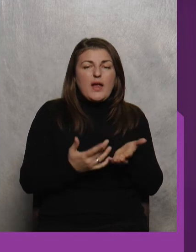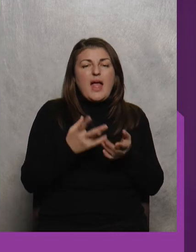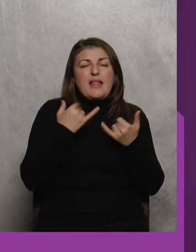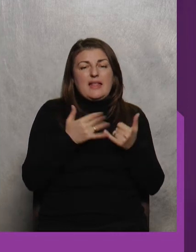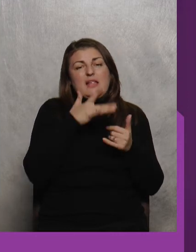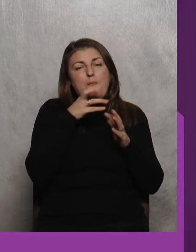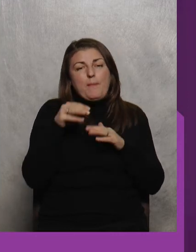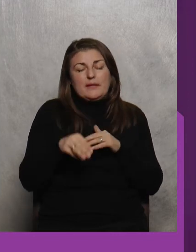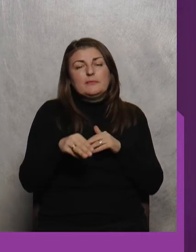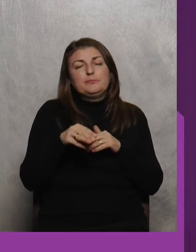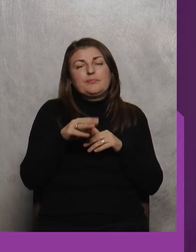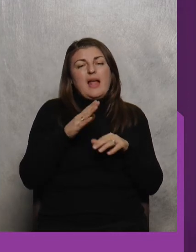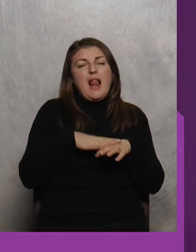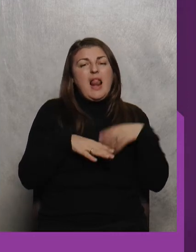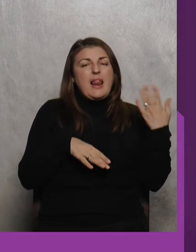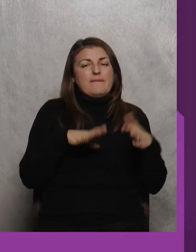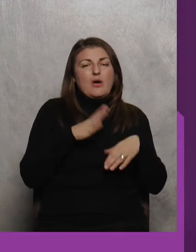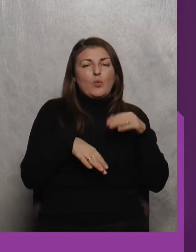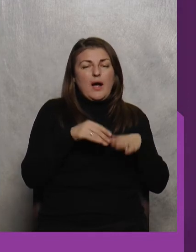На даний момент ліва рука